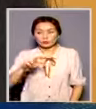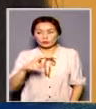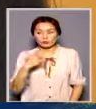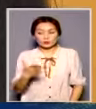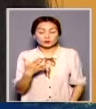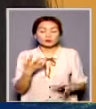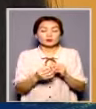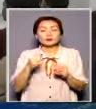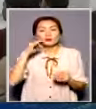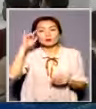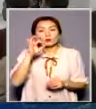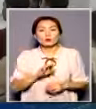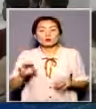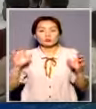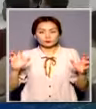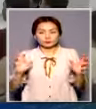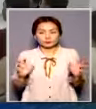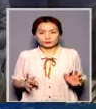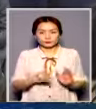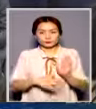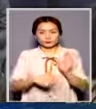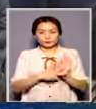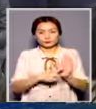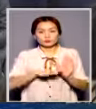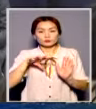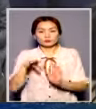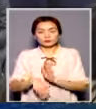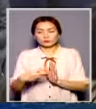өтеді. Яғни Қазақстан Республикасы конституциясында 98